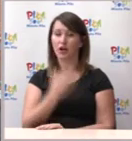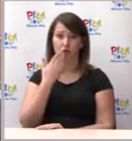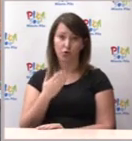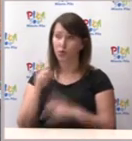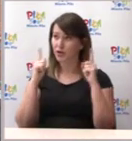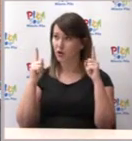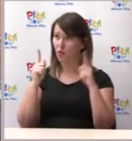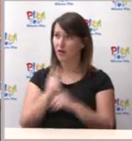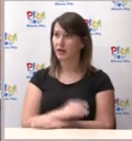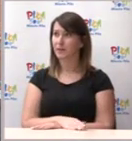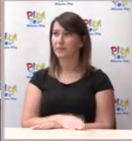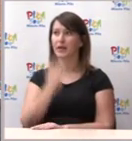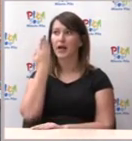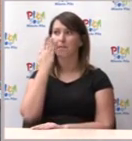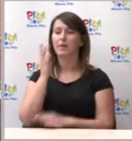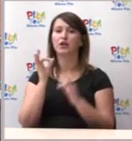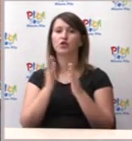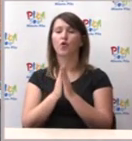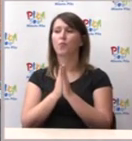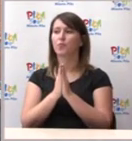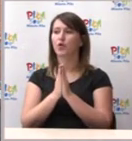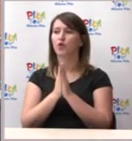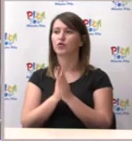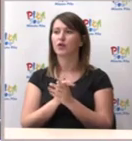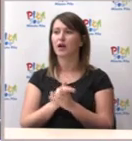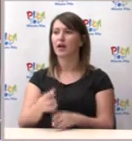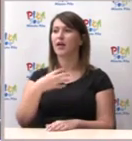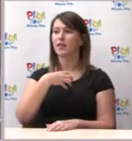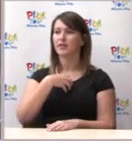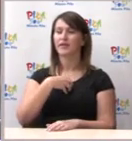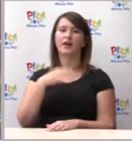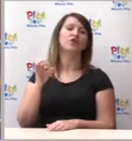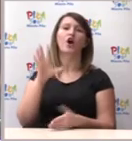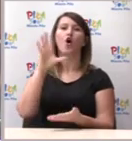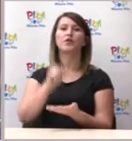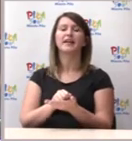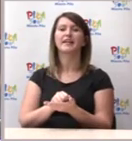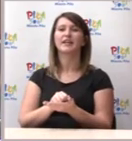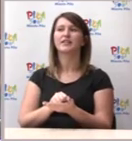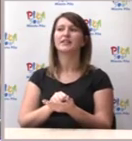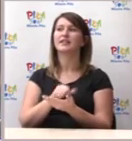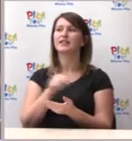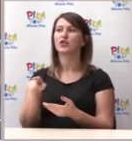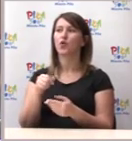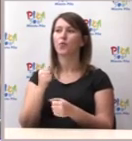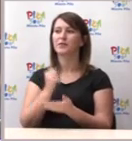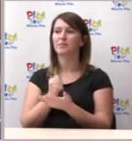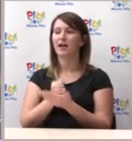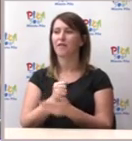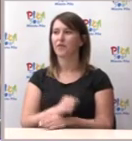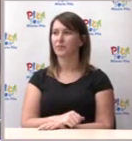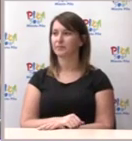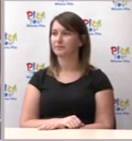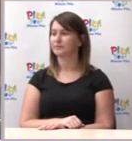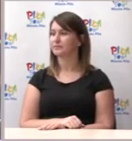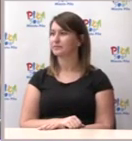uwagę, bardzo proszę służby Inwestparku o zajęcie się niezwłocznie tą sprawą. Dziękuję bardzo. Czy w tym punkcie jeszcze